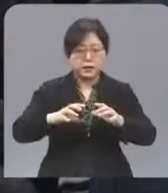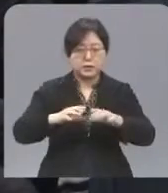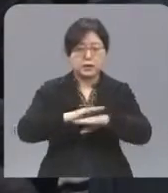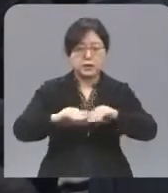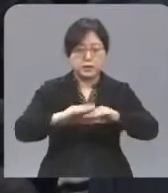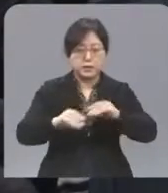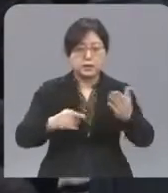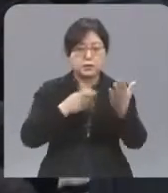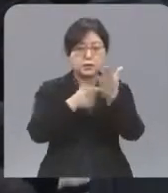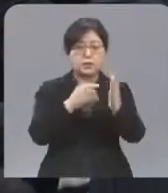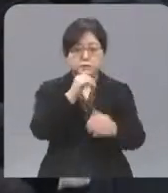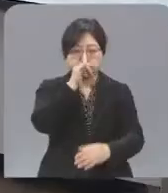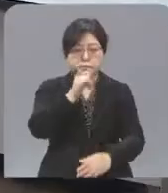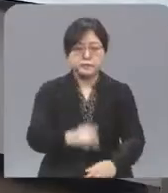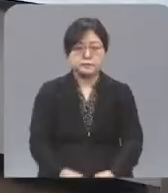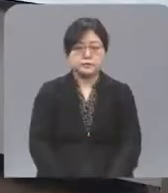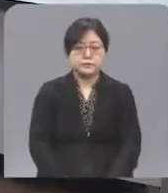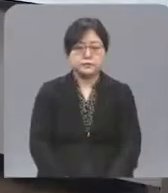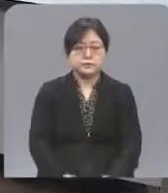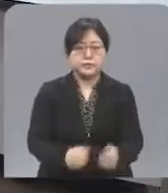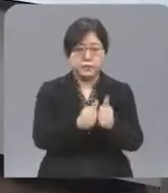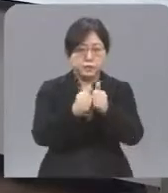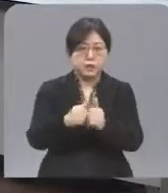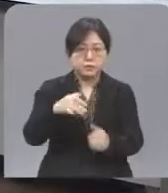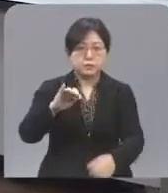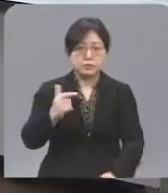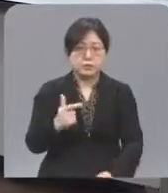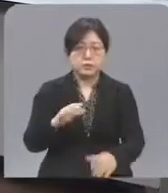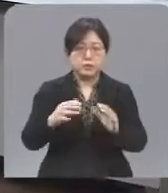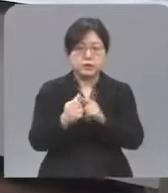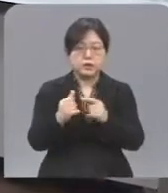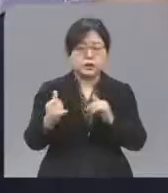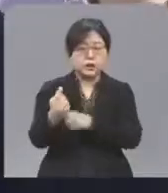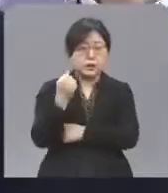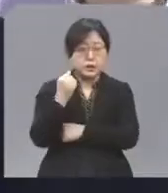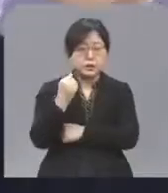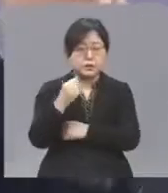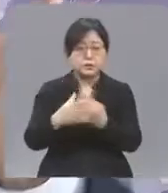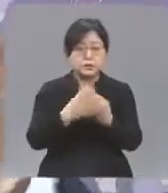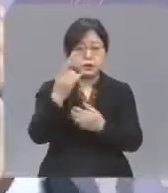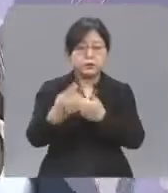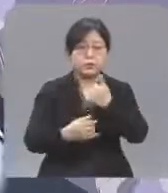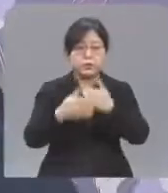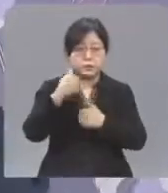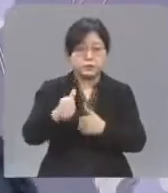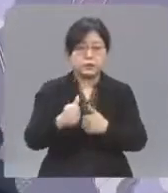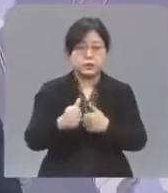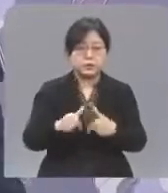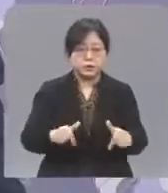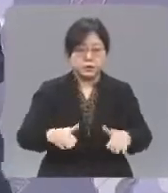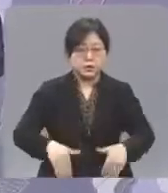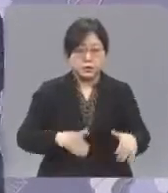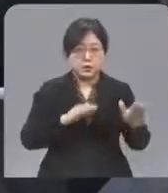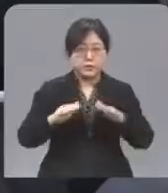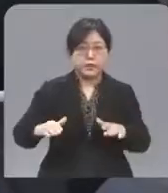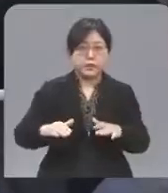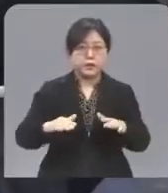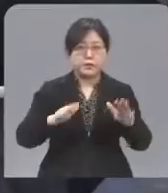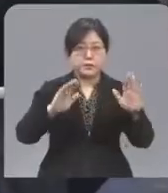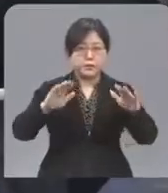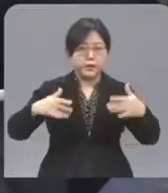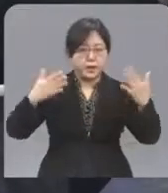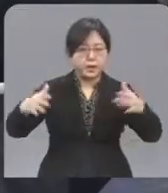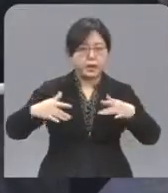한다는 요구도 나왔습니다. 동행 중인 정운천 국민의힘 국민통합위원장은 서남해안에 잇따라 들어서는 해상풍력에